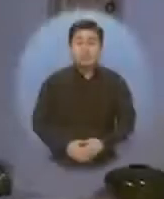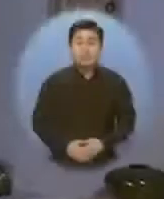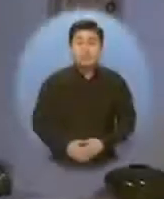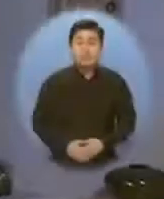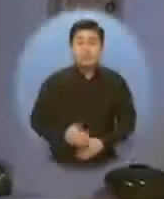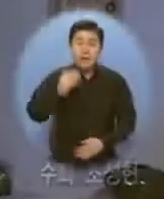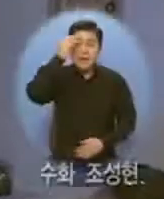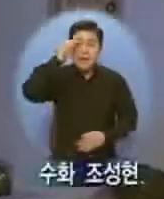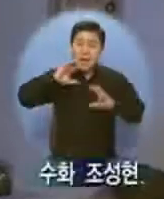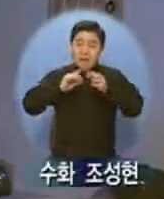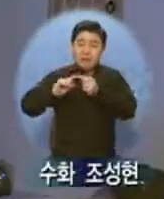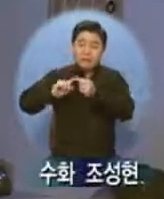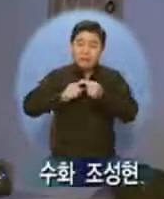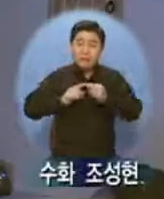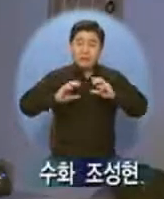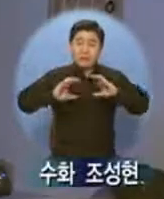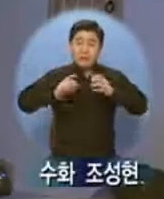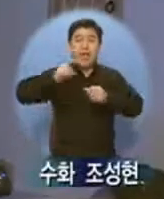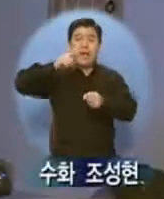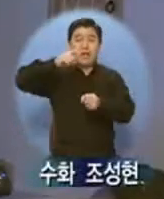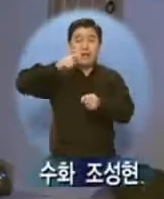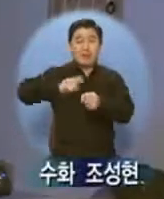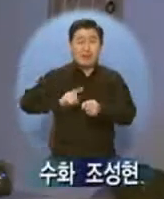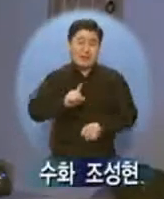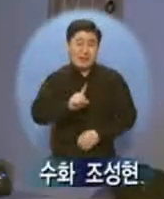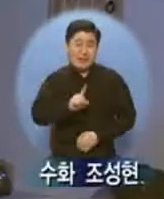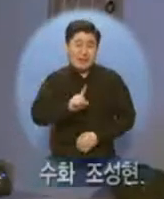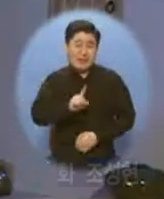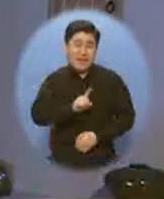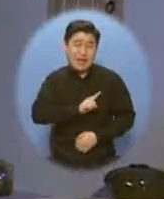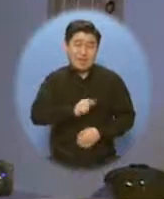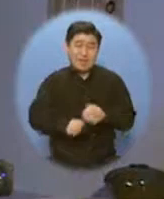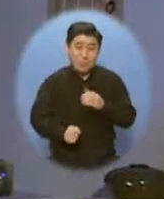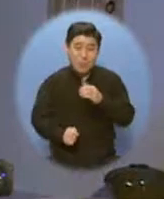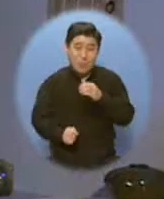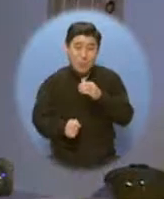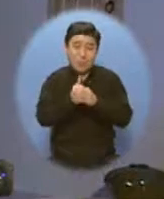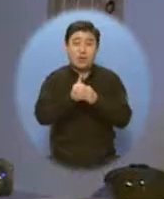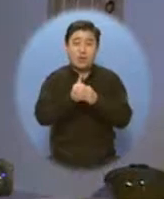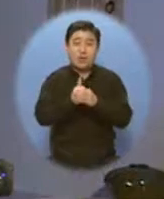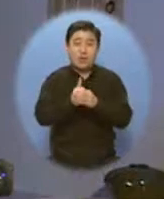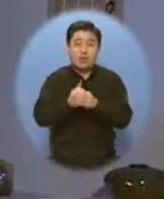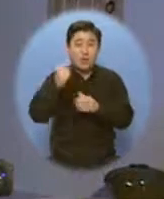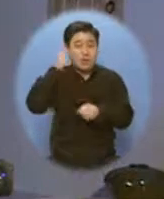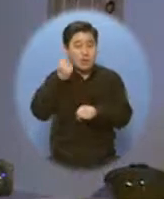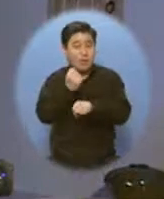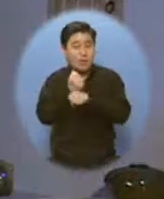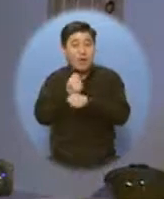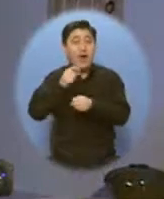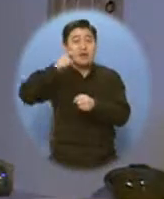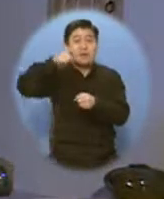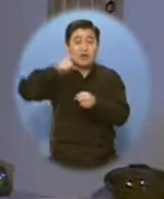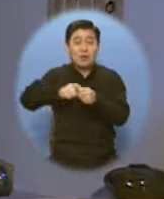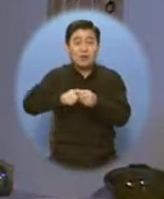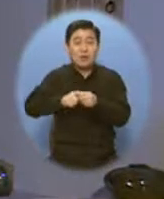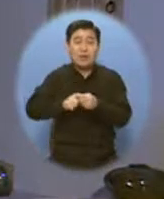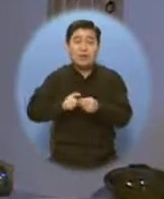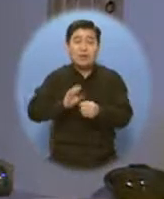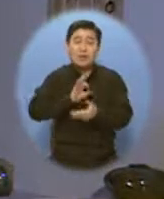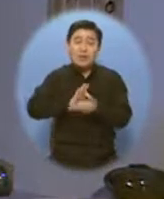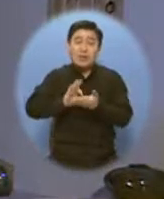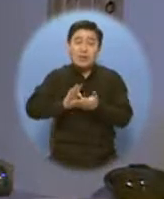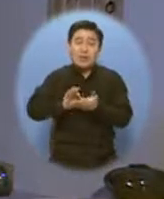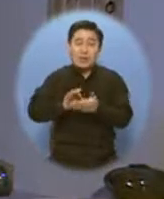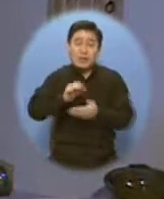한글이 세계적으로 가장 독창적이고 과학적이고 실용성이 높다는